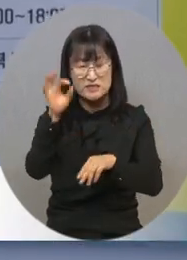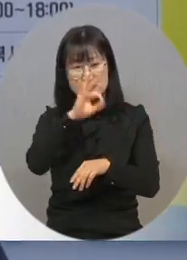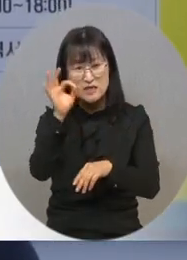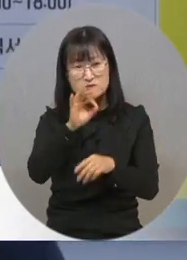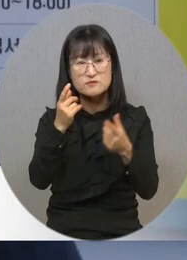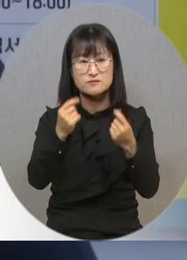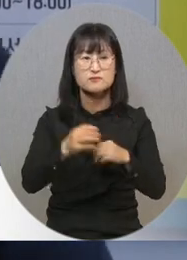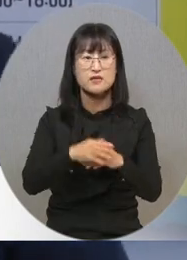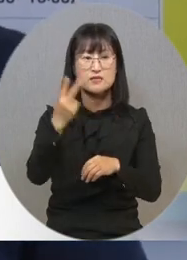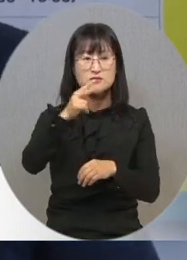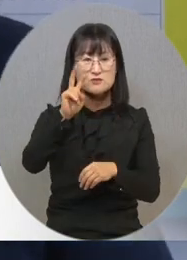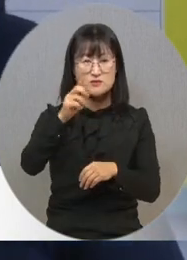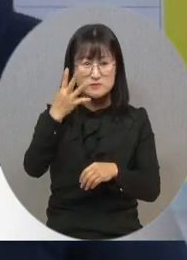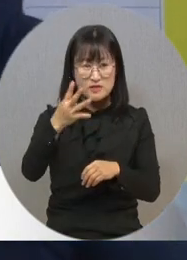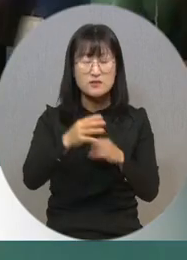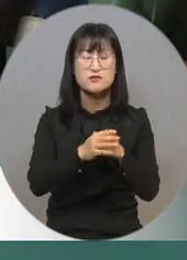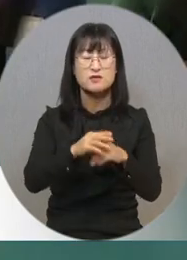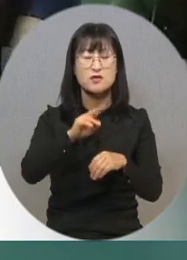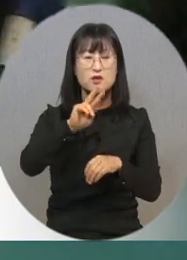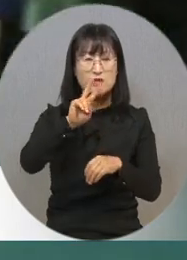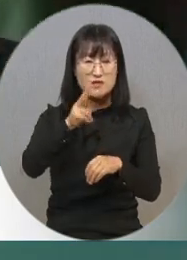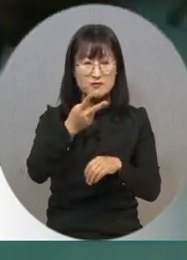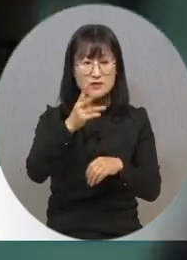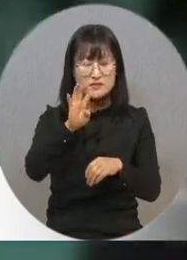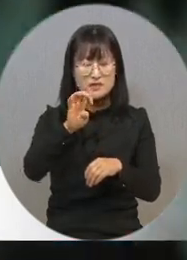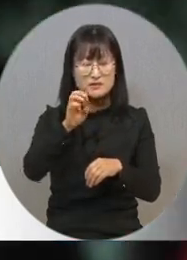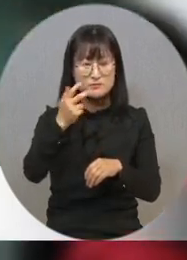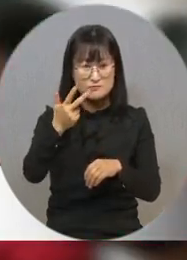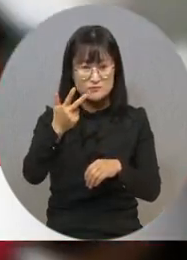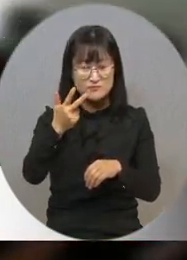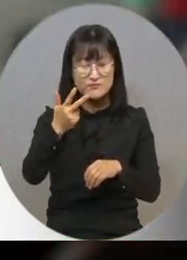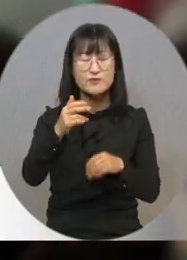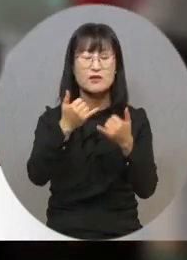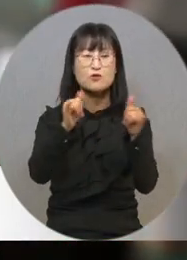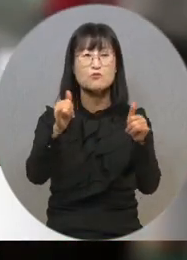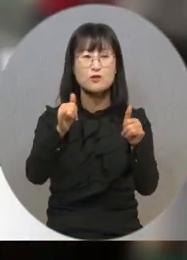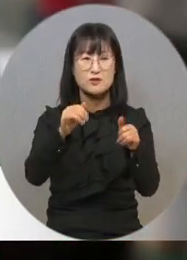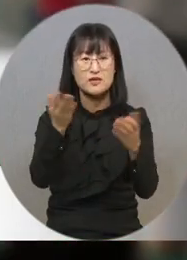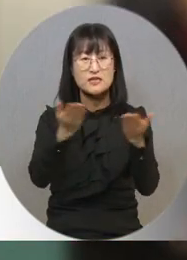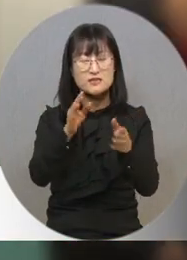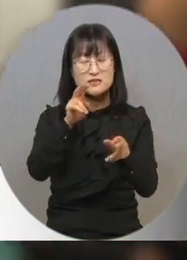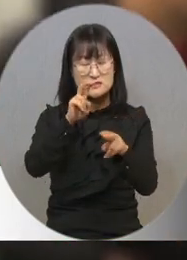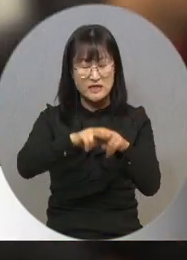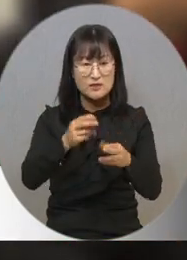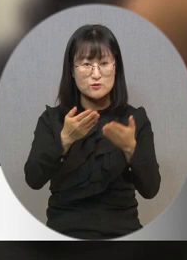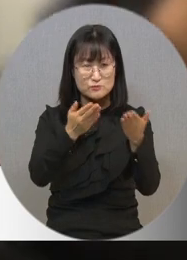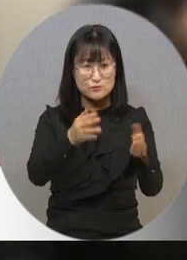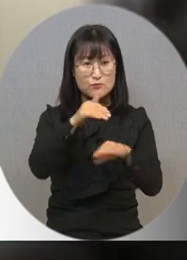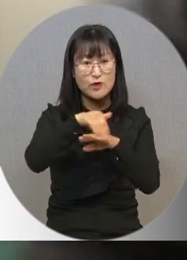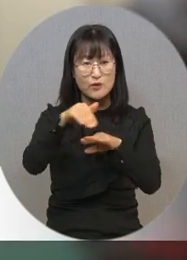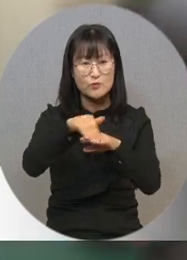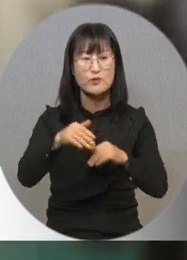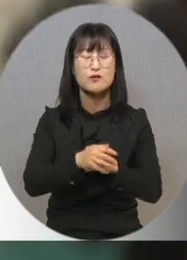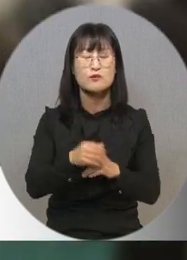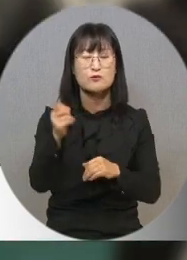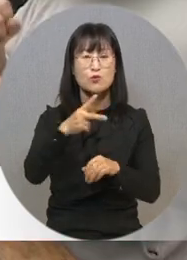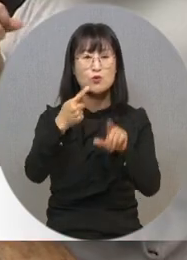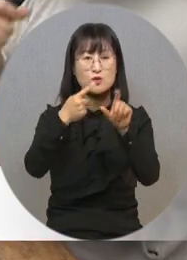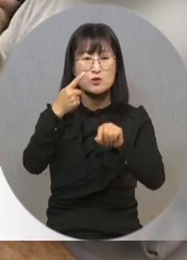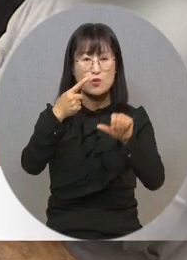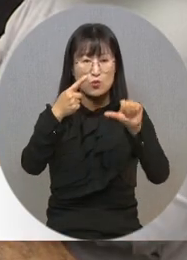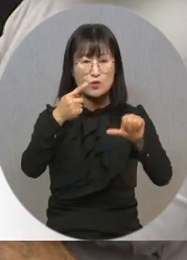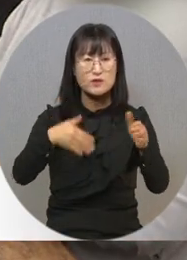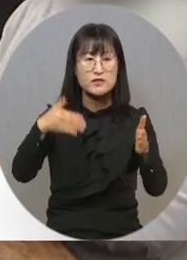2024년에는 총 250명의 장애인에게 일자리를 제공한다는 계획입니다. 한편 서울시는 오는 1월